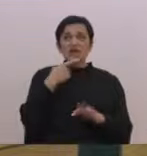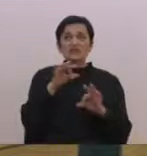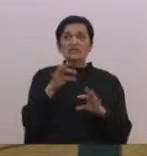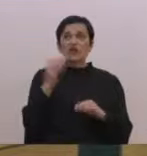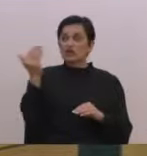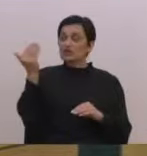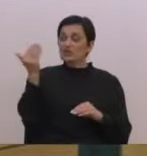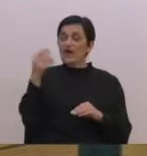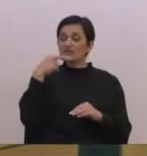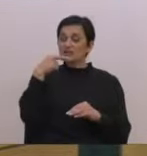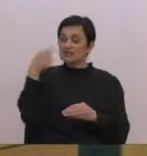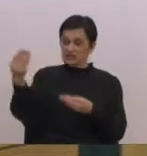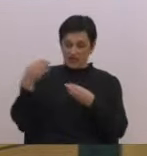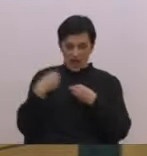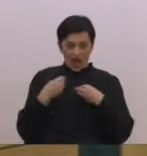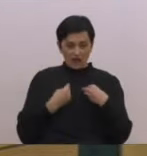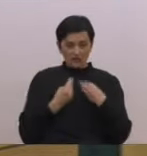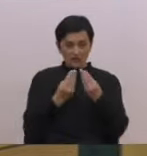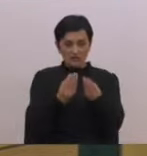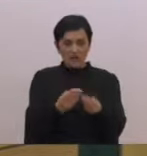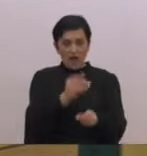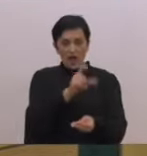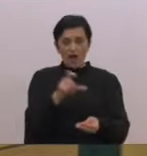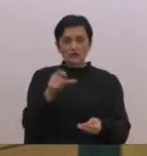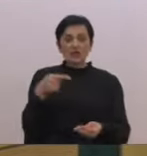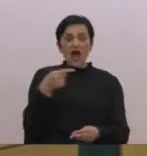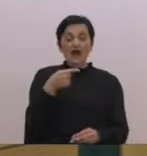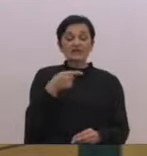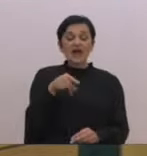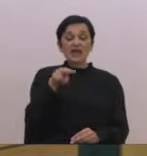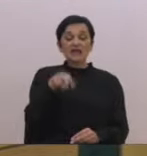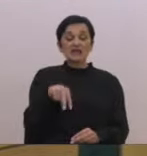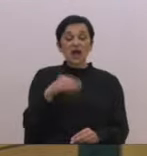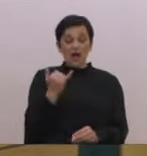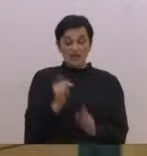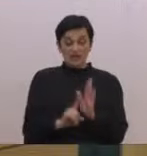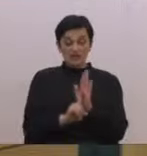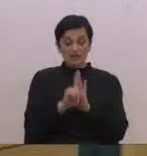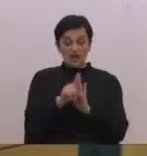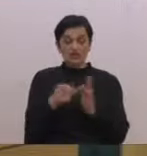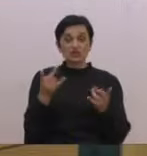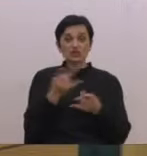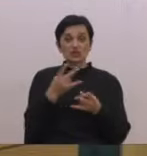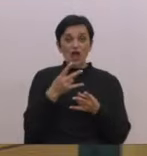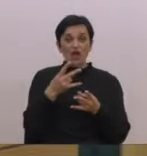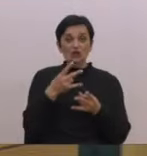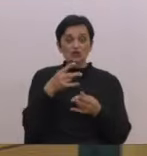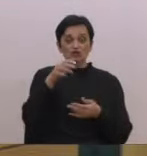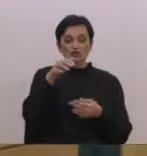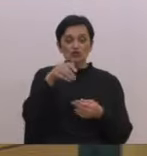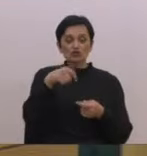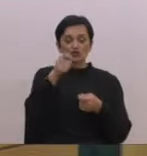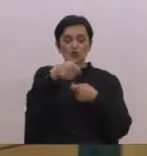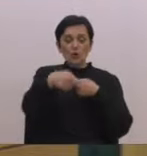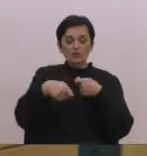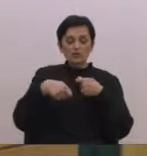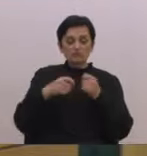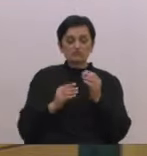თქვენ სათქველი ამ ადამიანებთან, რომ 1000 ლარი, რომელიც ახლა საწყის ეტაპზე საჭიროა ხნათვისთვის, საიდან